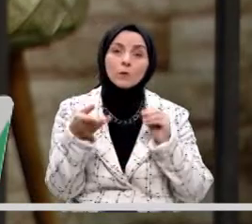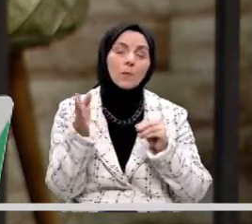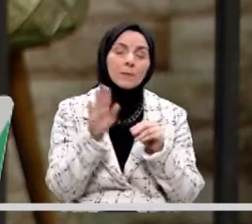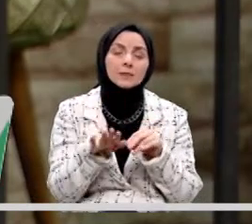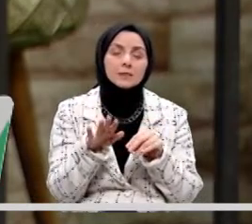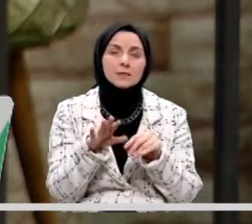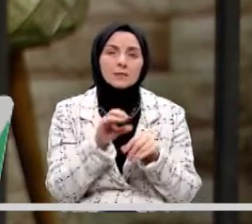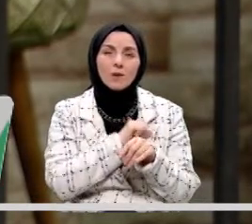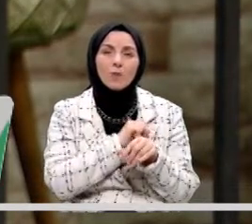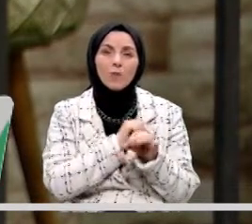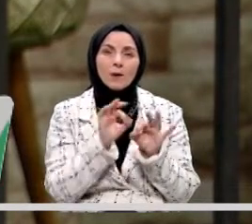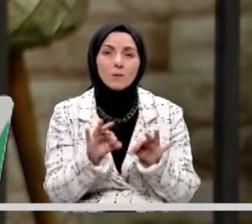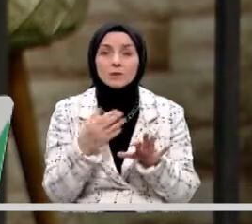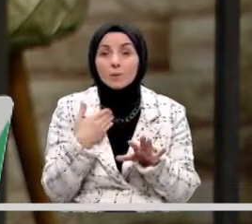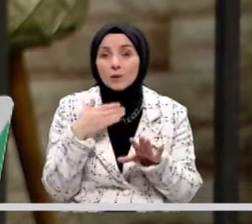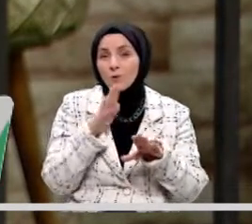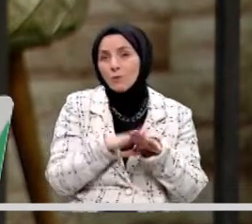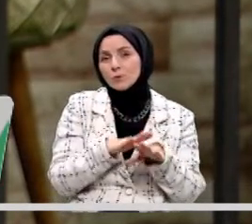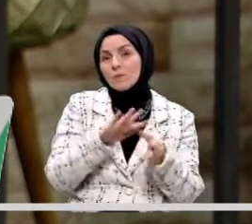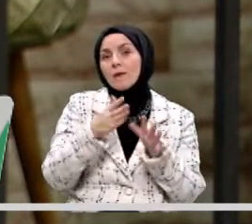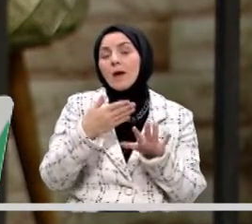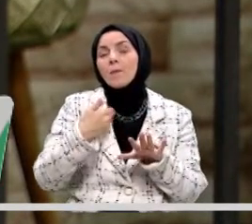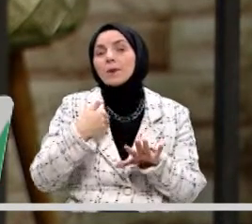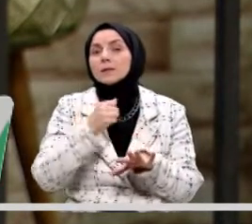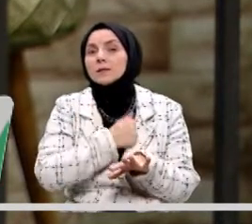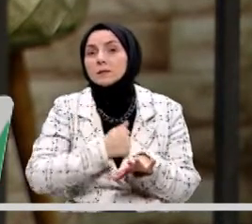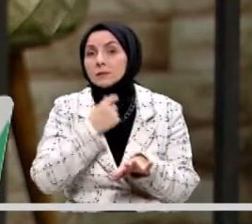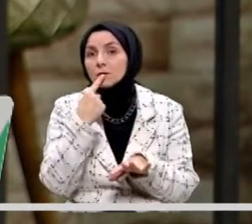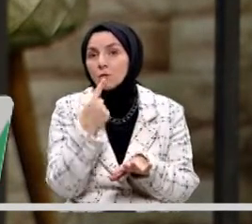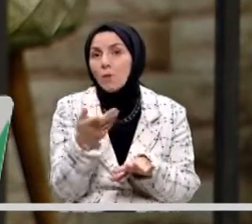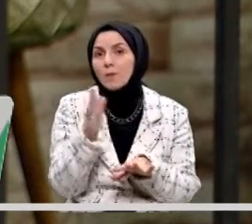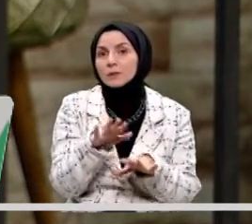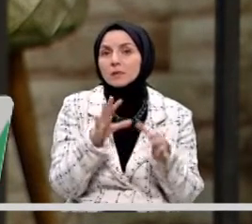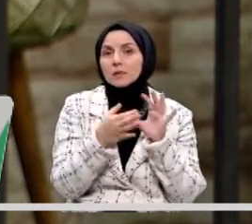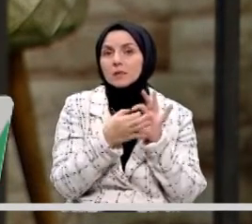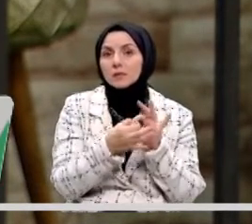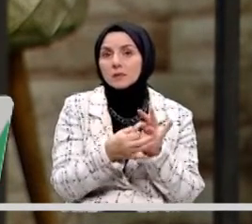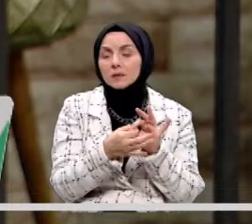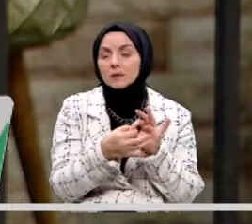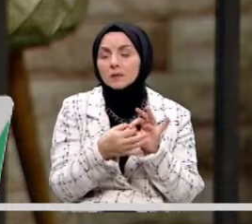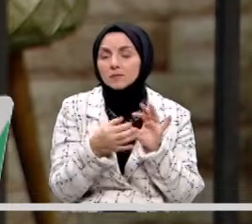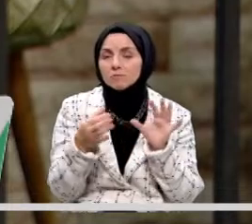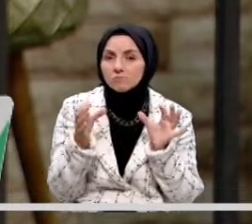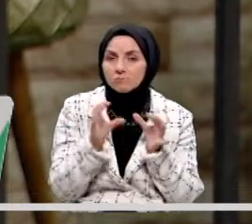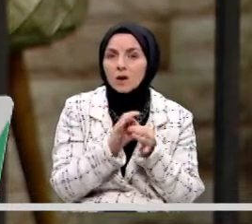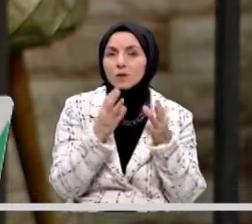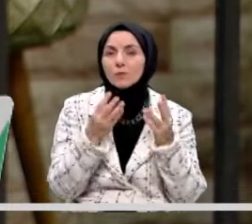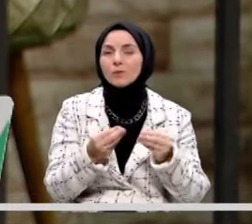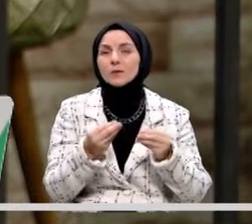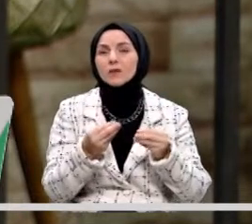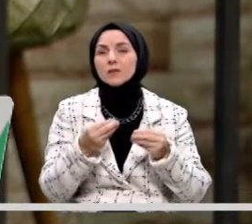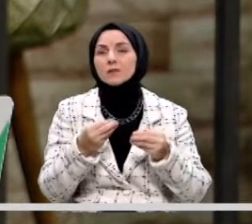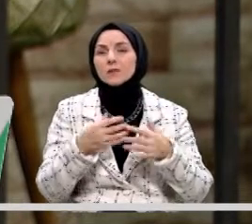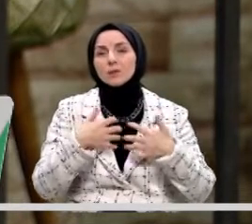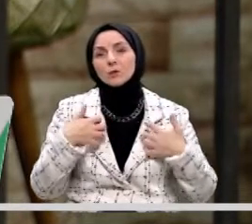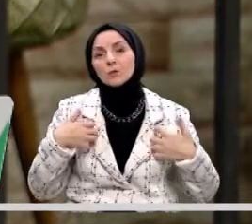bana vurdu diyor ya da bana kızdı diye belki başkasıyla ilgili kafasındaki Güven yerine kaygı ortaya çıkıyor